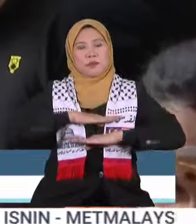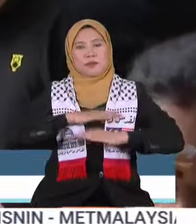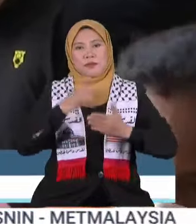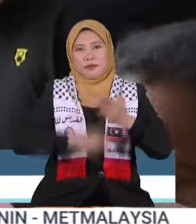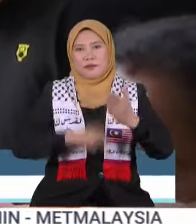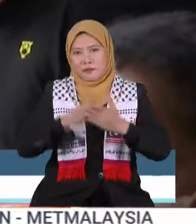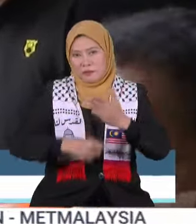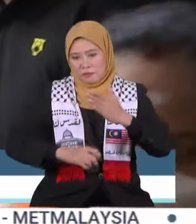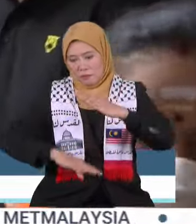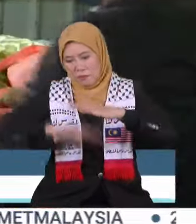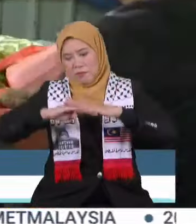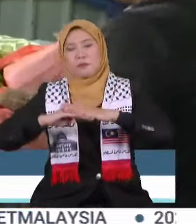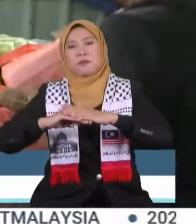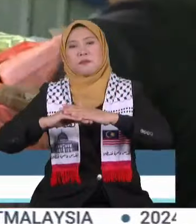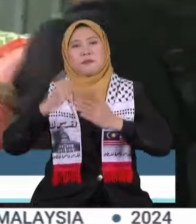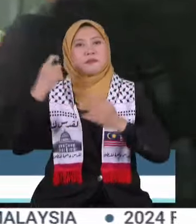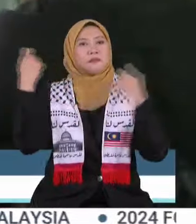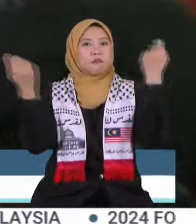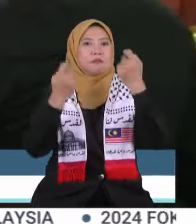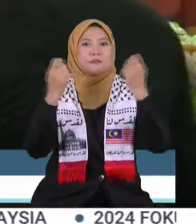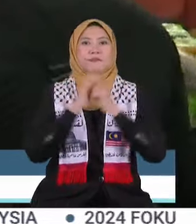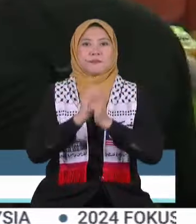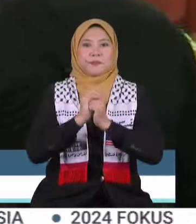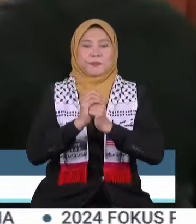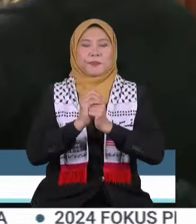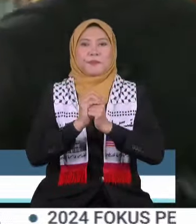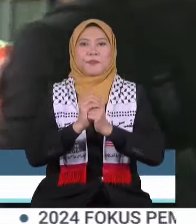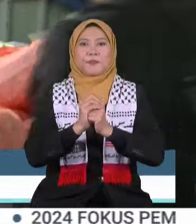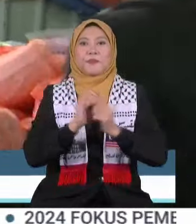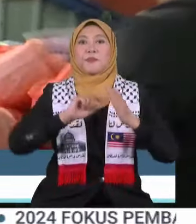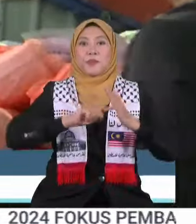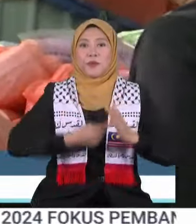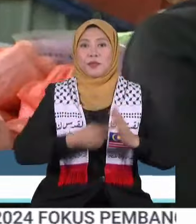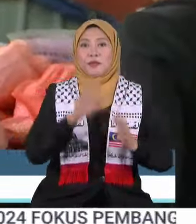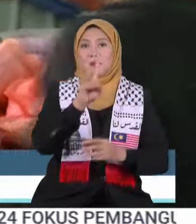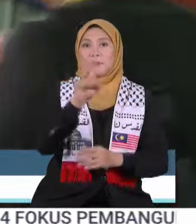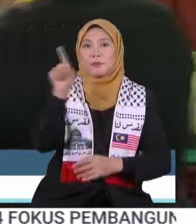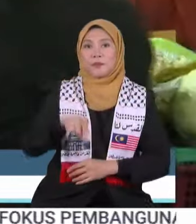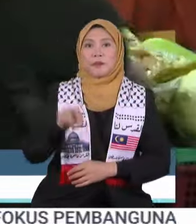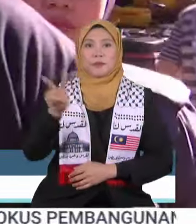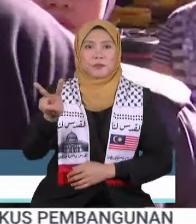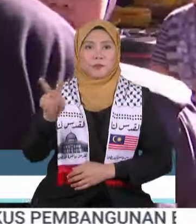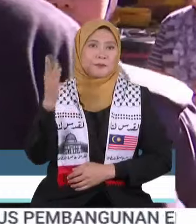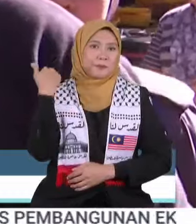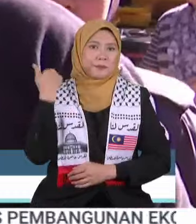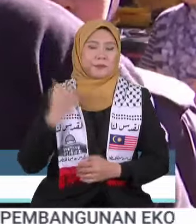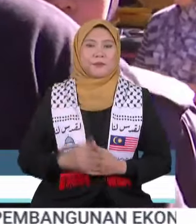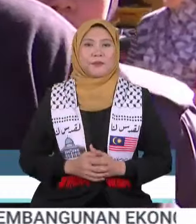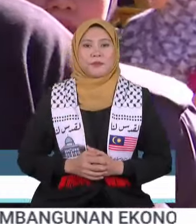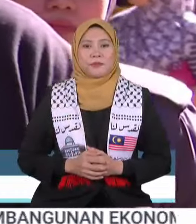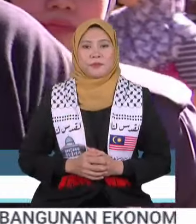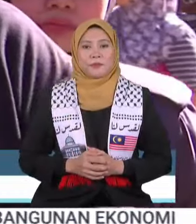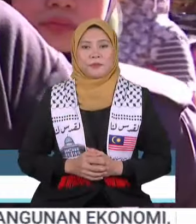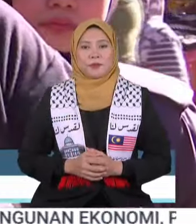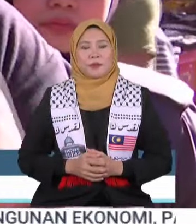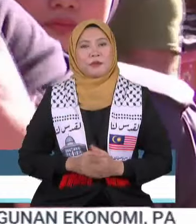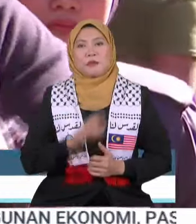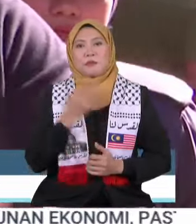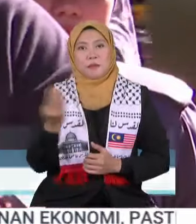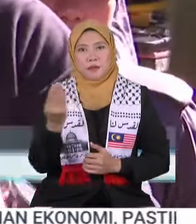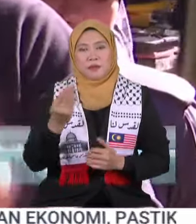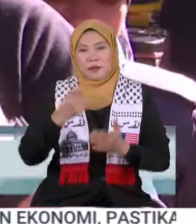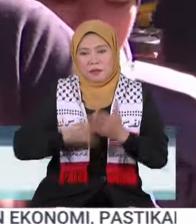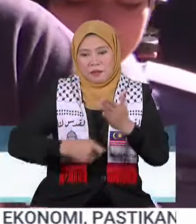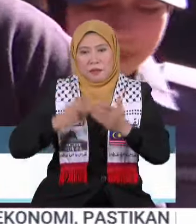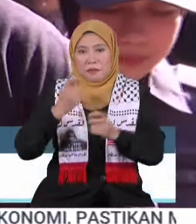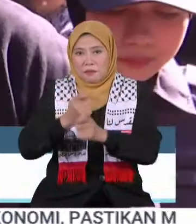skim harga maksimum musim perayaan yang dikuatkuasakan sejak 6 Februari lalu. Kebanyakannya meletakkan harga di